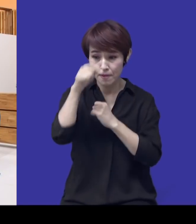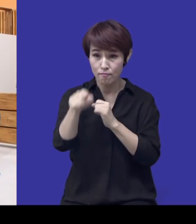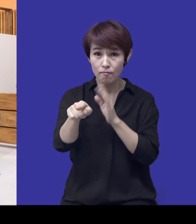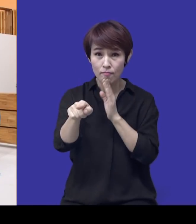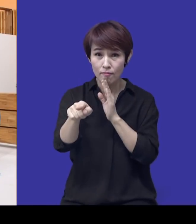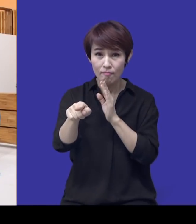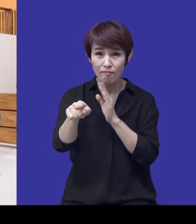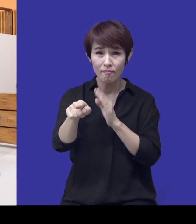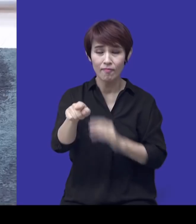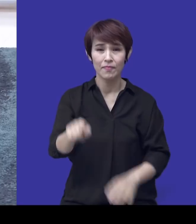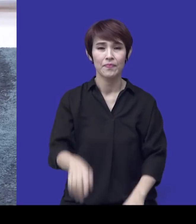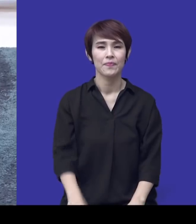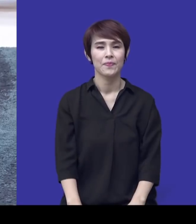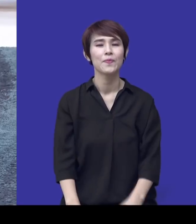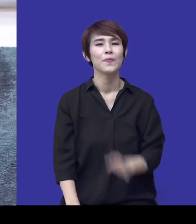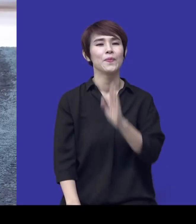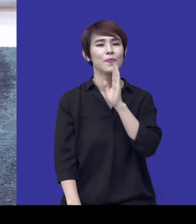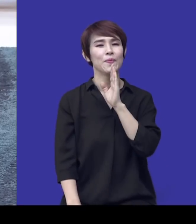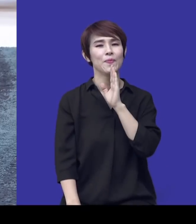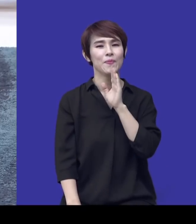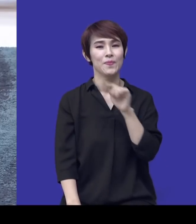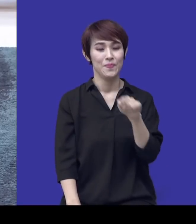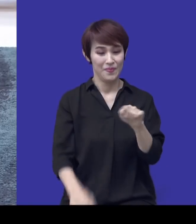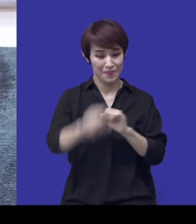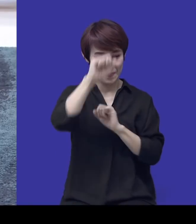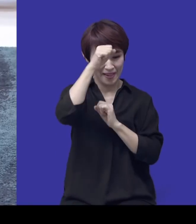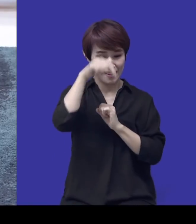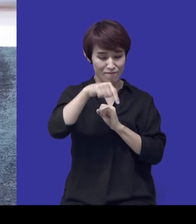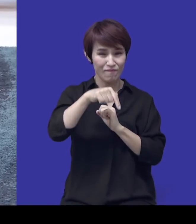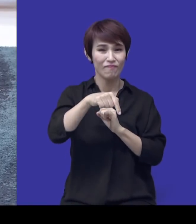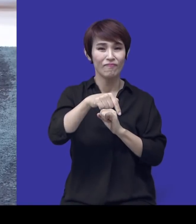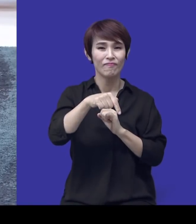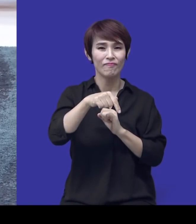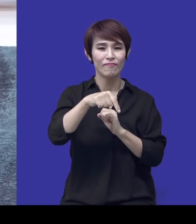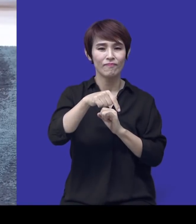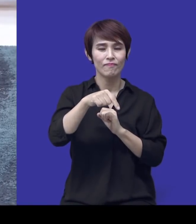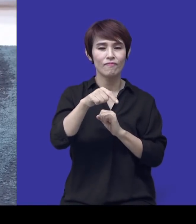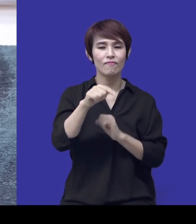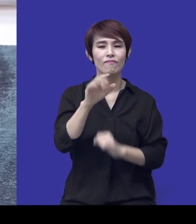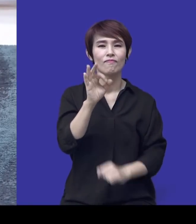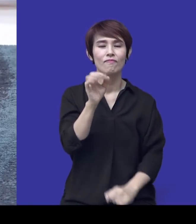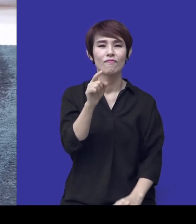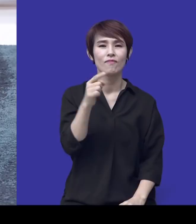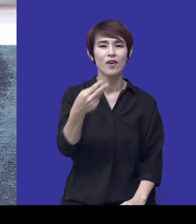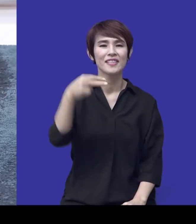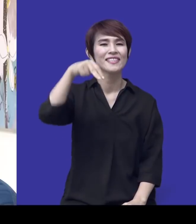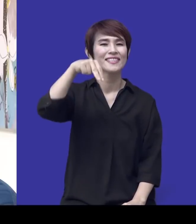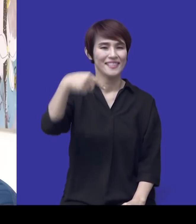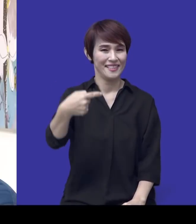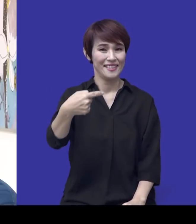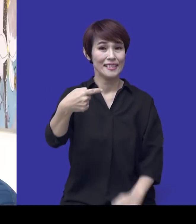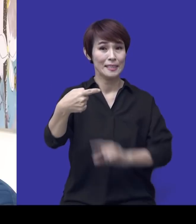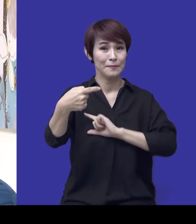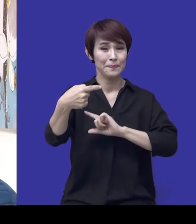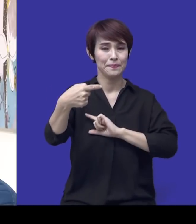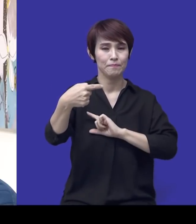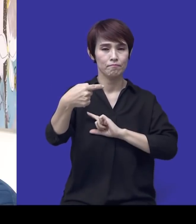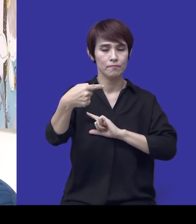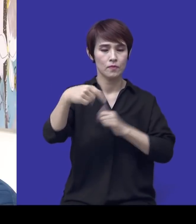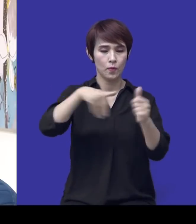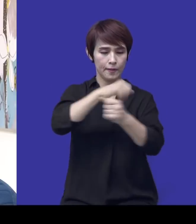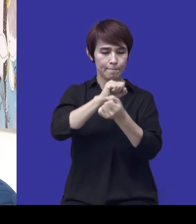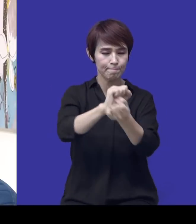신발이 그 신발인가요? 네. 이 신발이 저희 그 얼스라는 제품이고요. 네. 이 신발이 좀